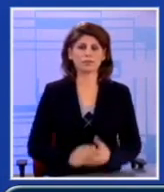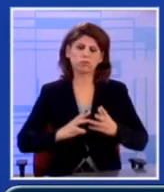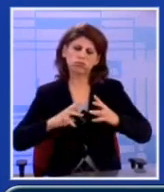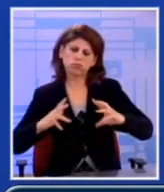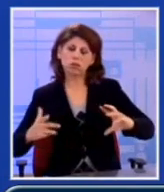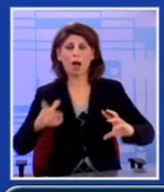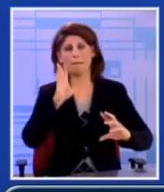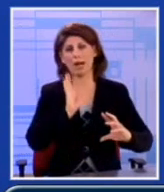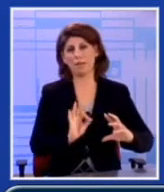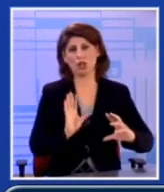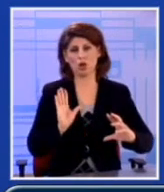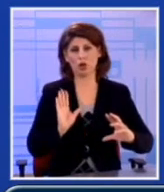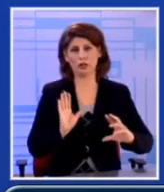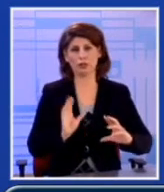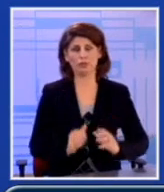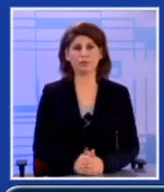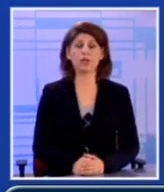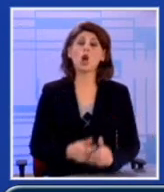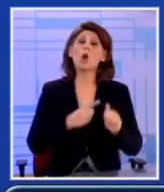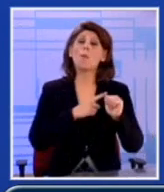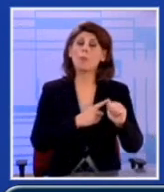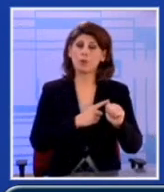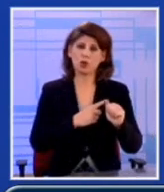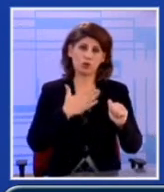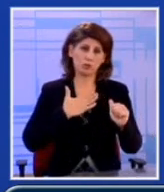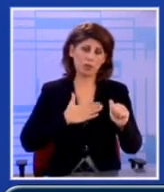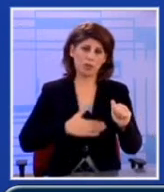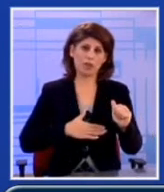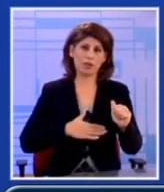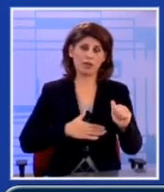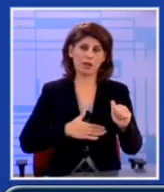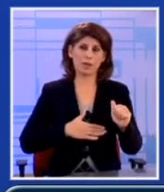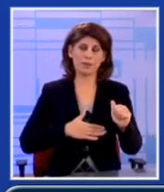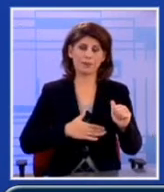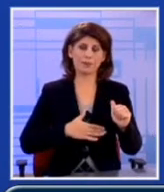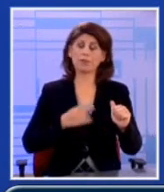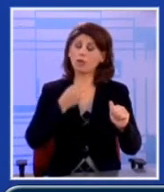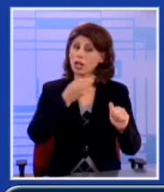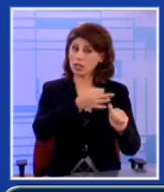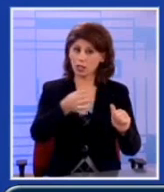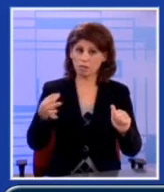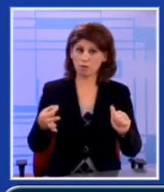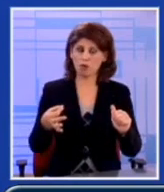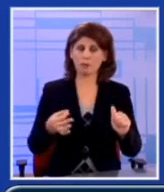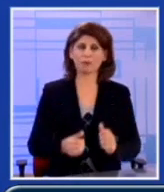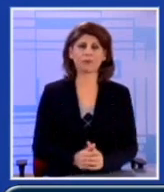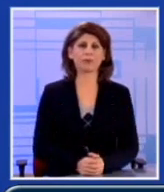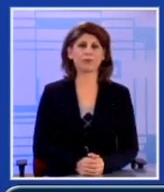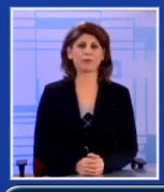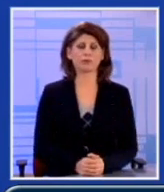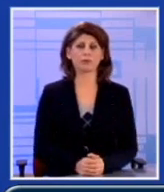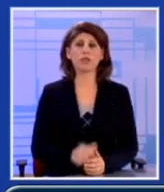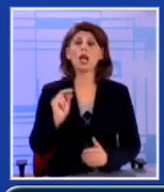παραποίηση της πραγματικότητας. Το πρώτο που θα ήθελα να πω είναι ότι